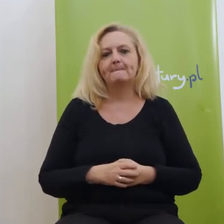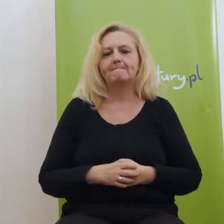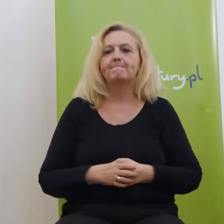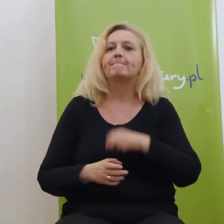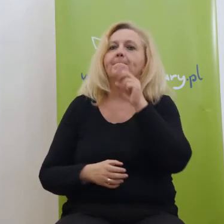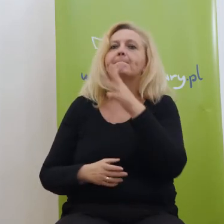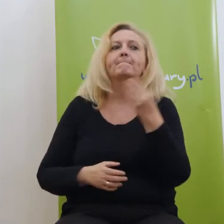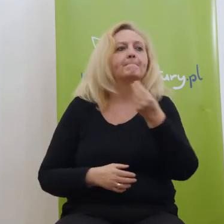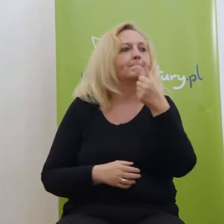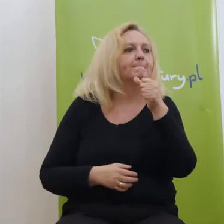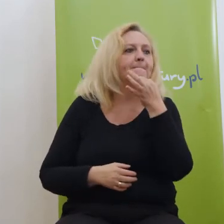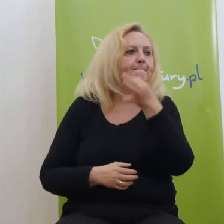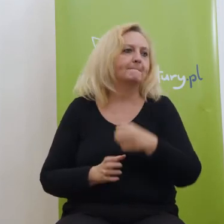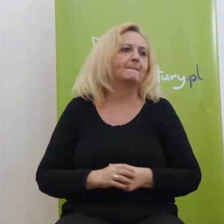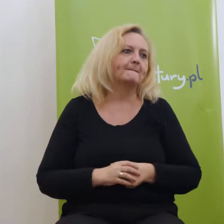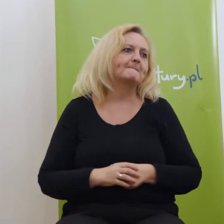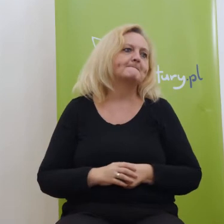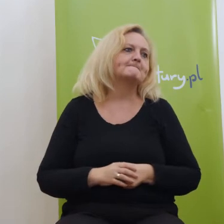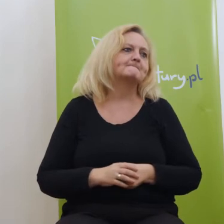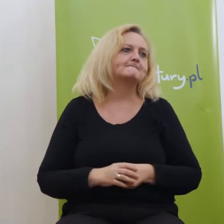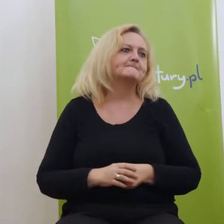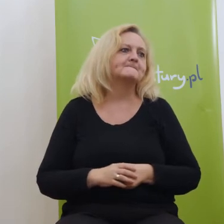To jeszcze chyba było jedno. Ja. Tak, tak.